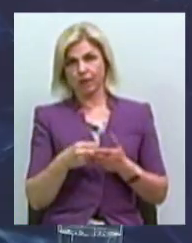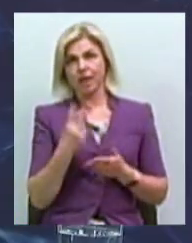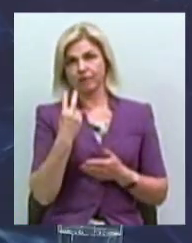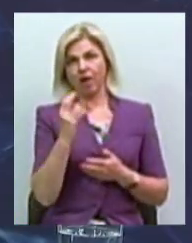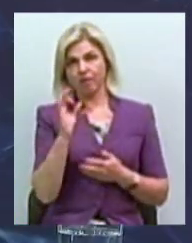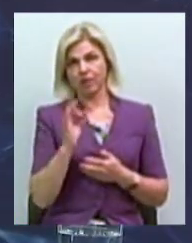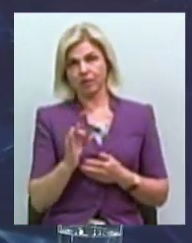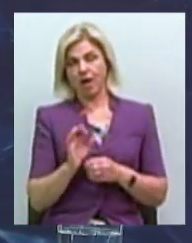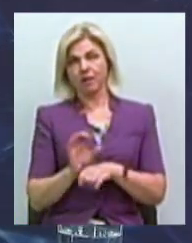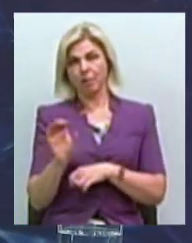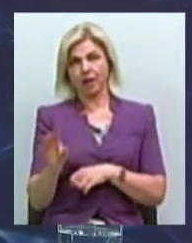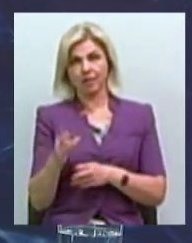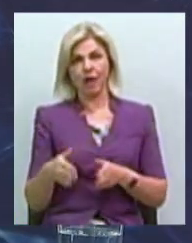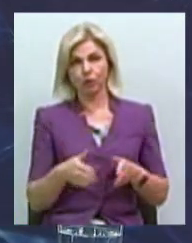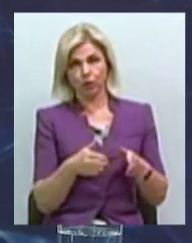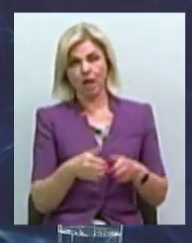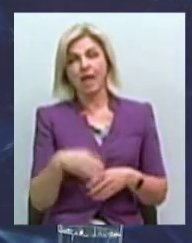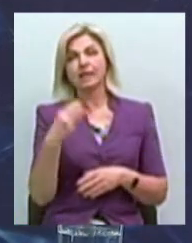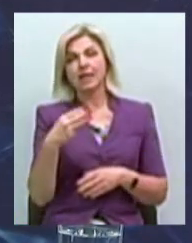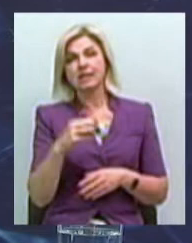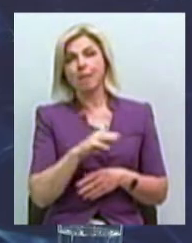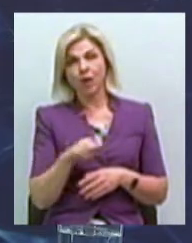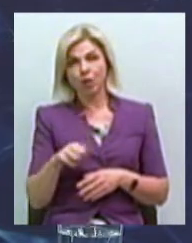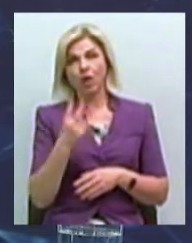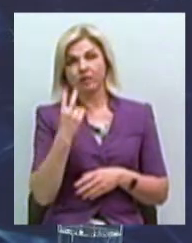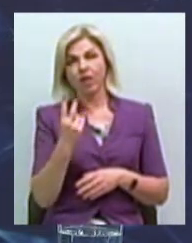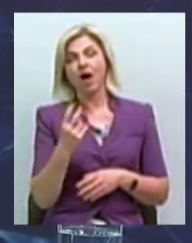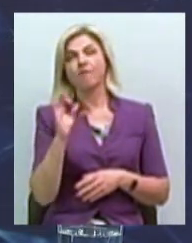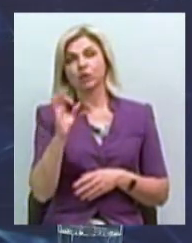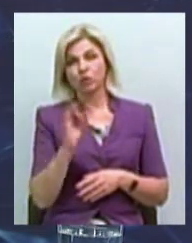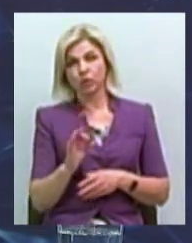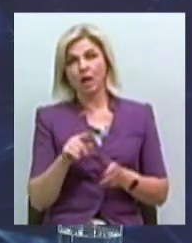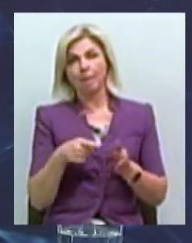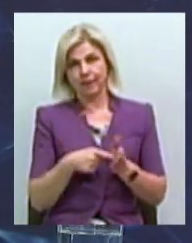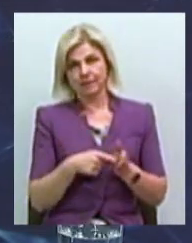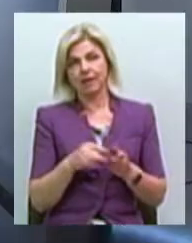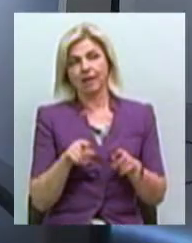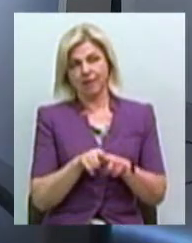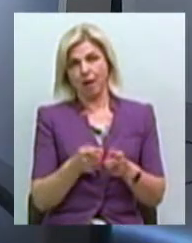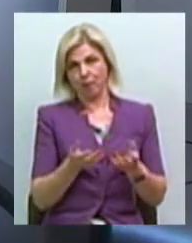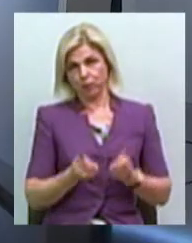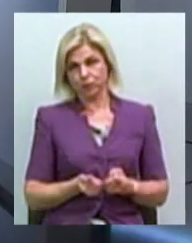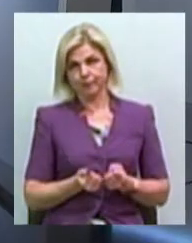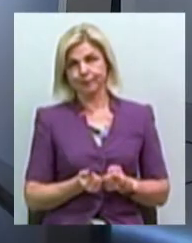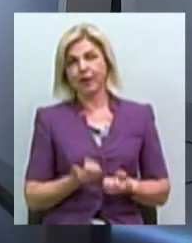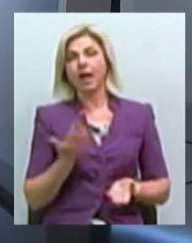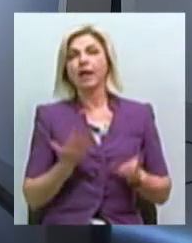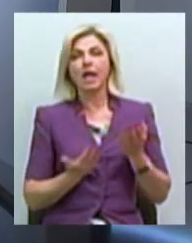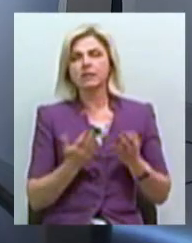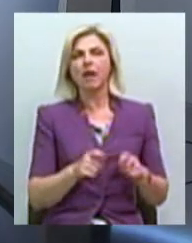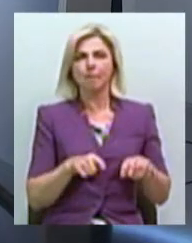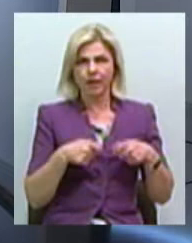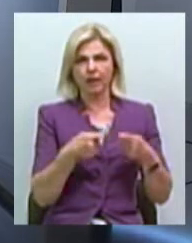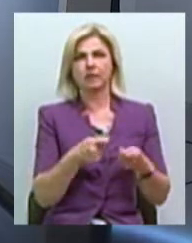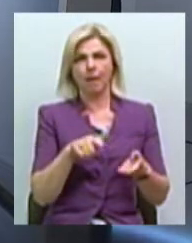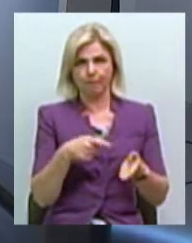йде на дороги. Так от з тих 30 мільйонів 2% міста і, наприклад, в разі передачі місту в концесію, ви маєте